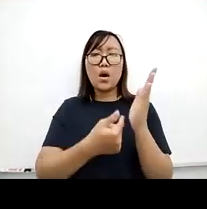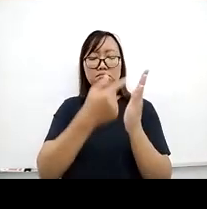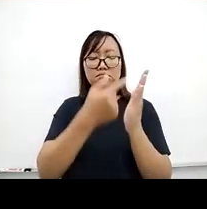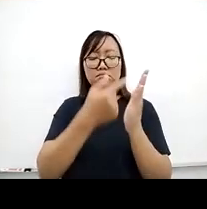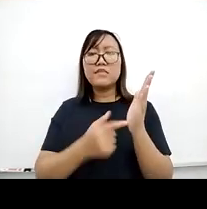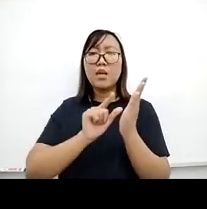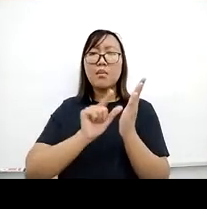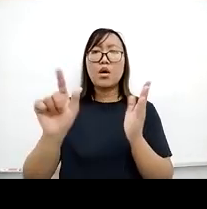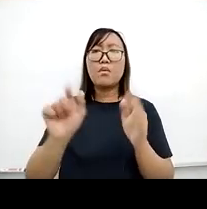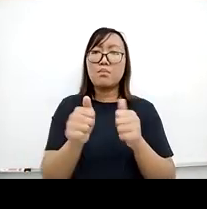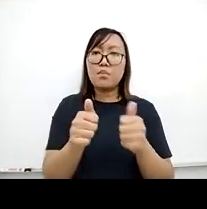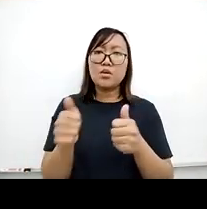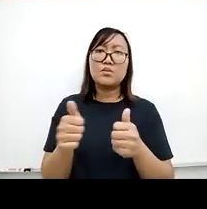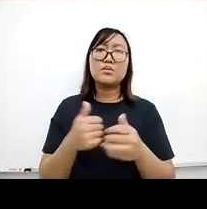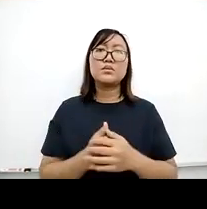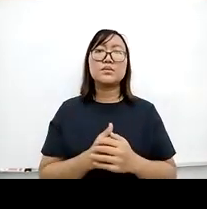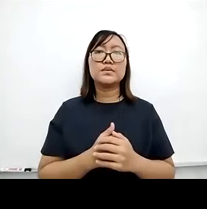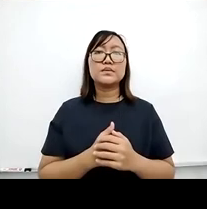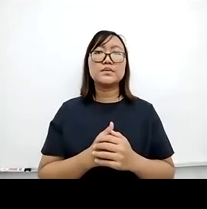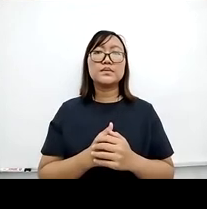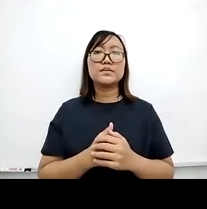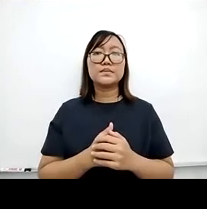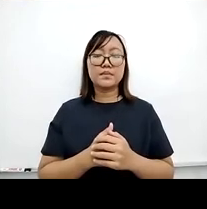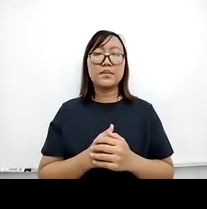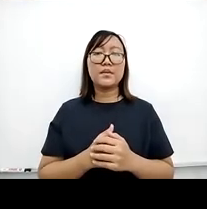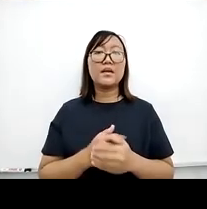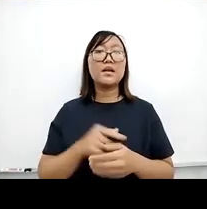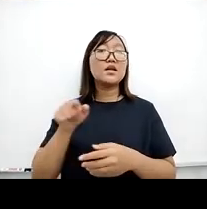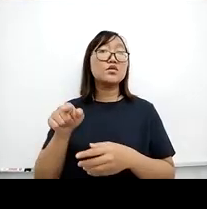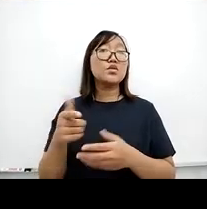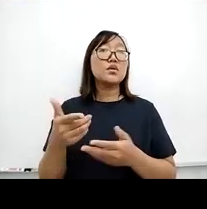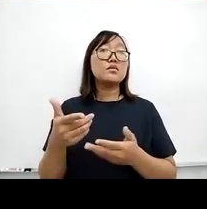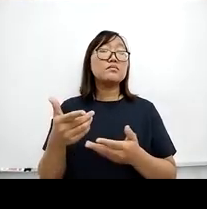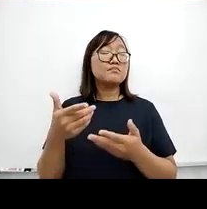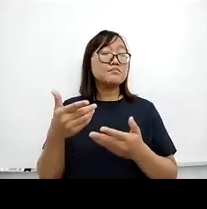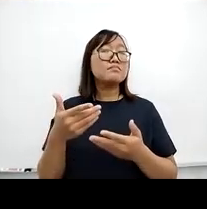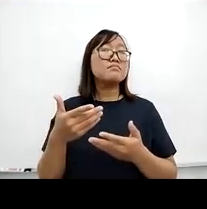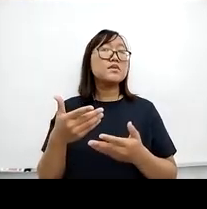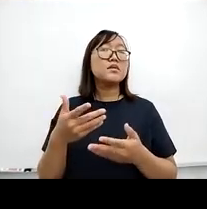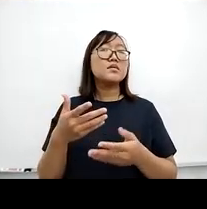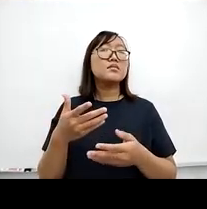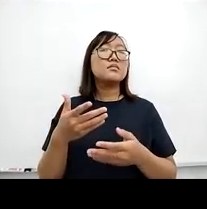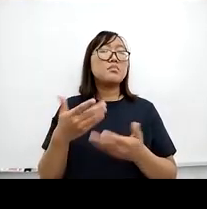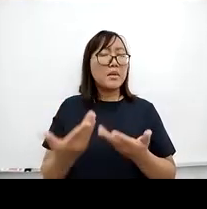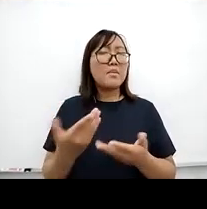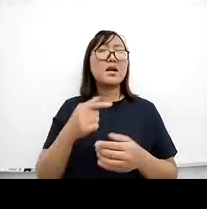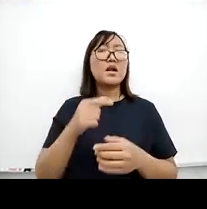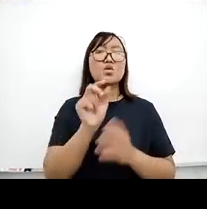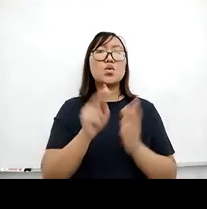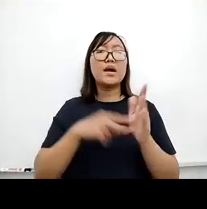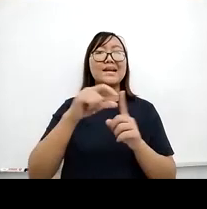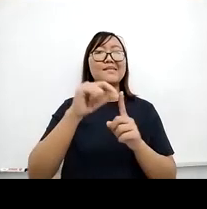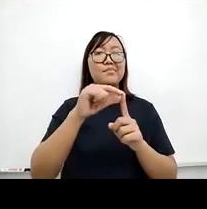ini juga bagian Bagaimana you Hai menjaga akuntabilitas penggunaan